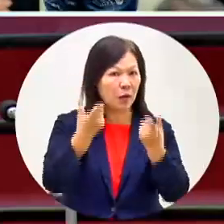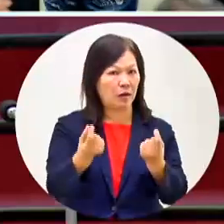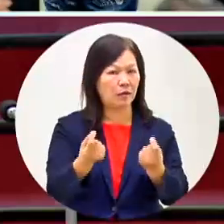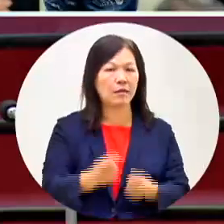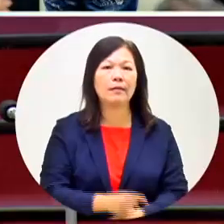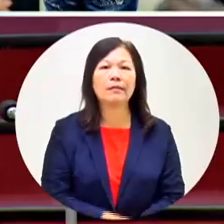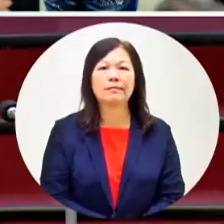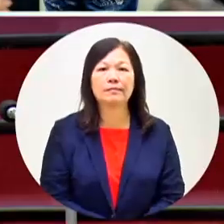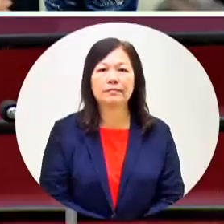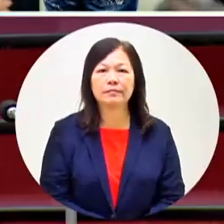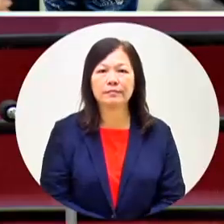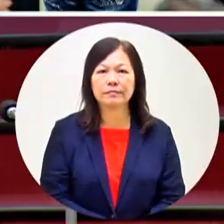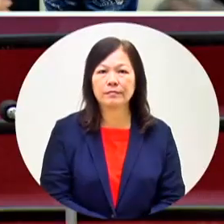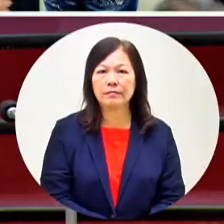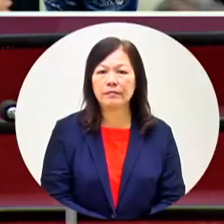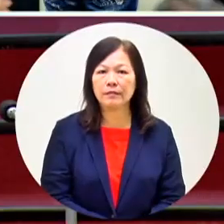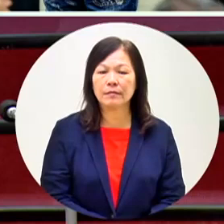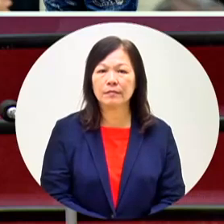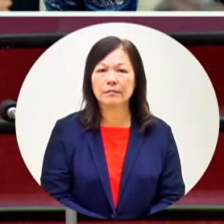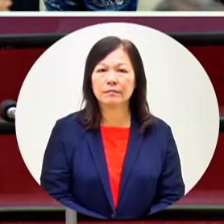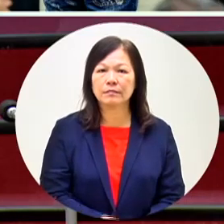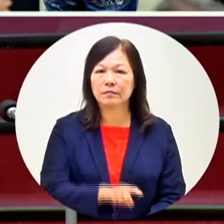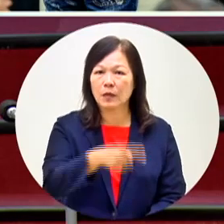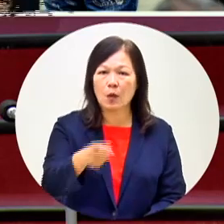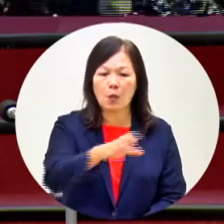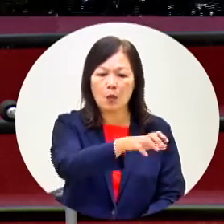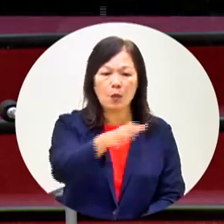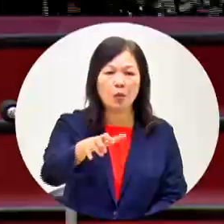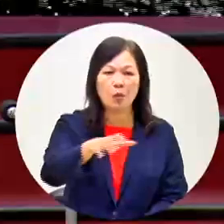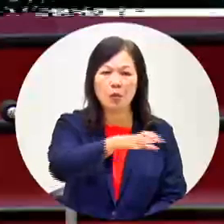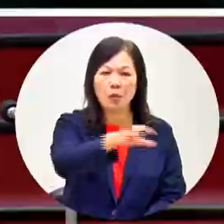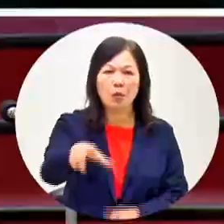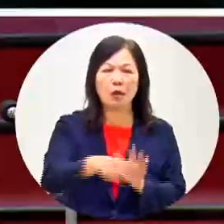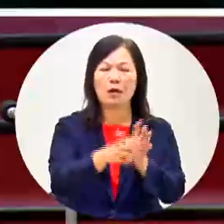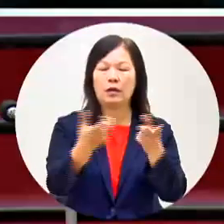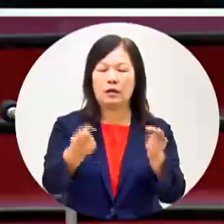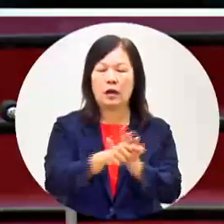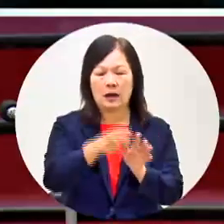哦，到处都是那个便衣刑警，来再来，